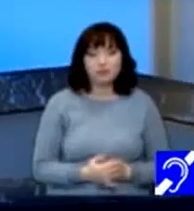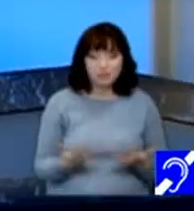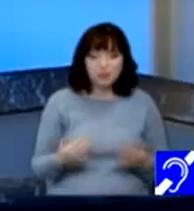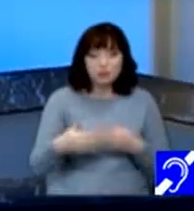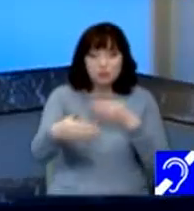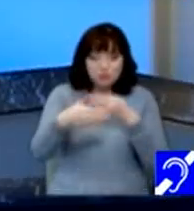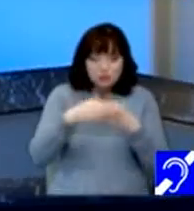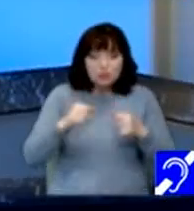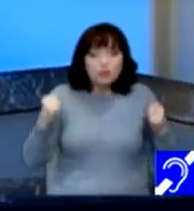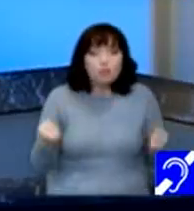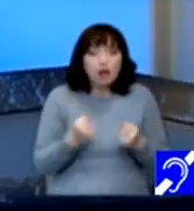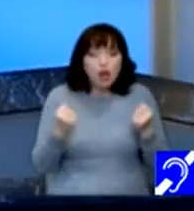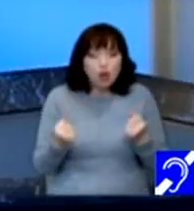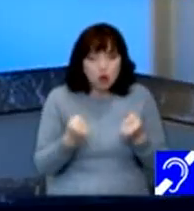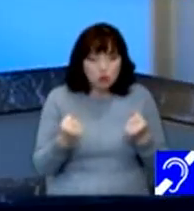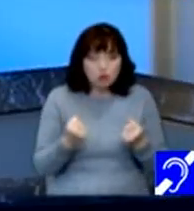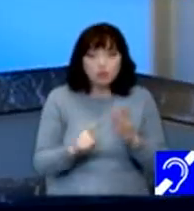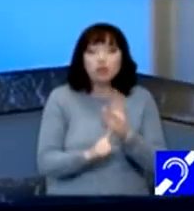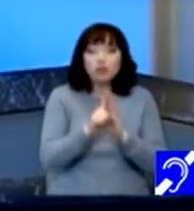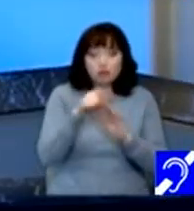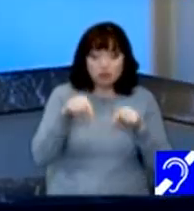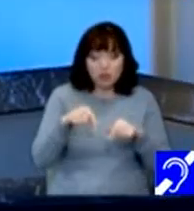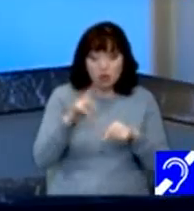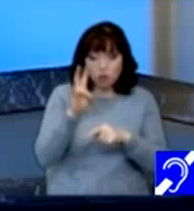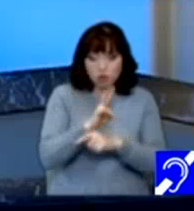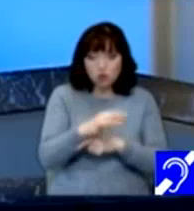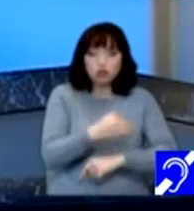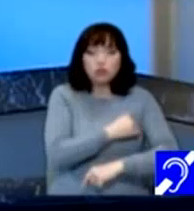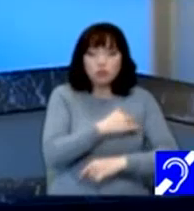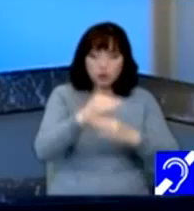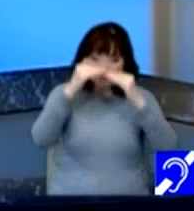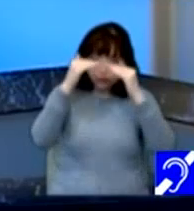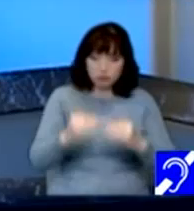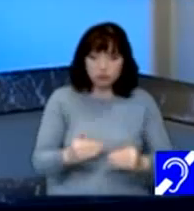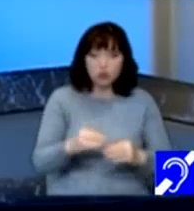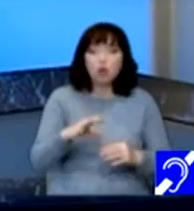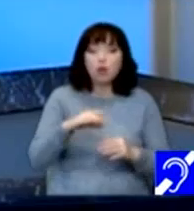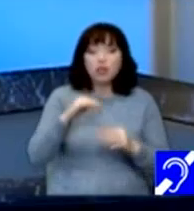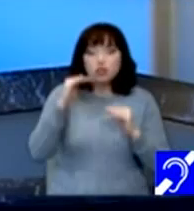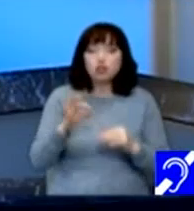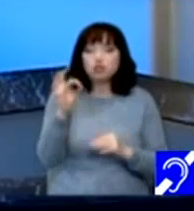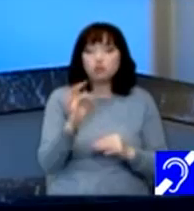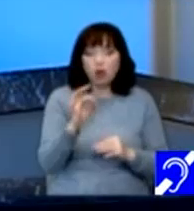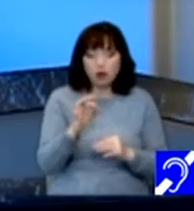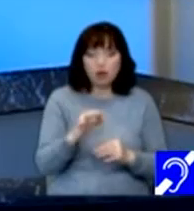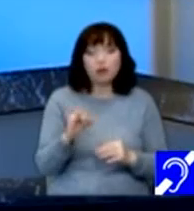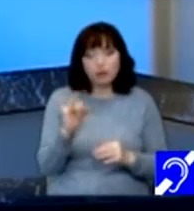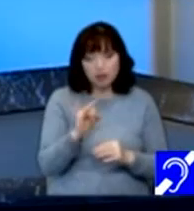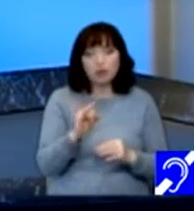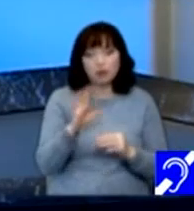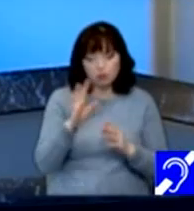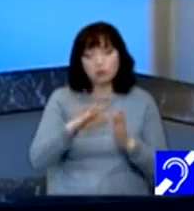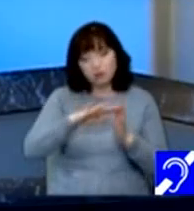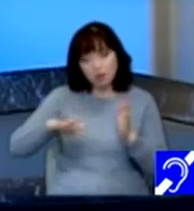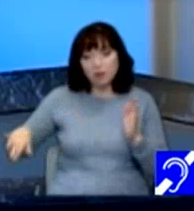Vine gerul peste Republica Moldova. Începând cu această noapte, temperaturile scad cu mult sub 0 grade. Tendința se va menține și în